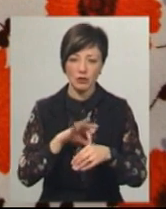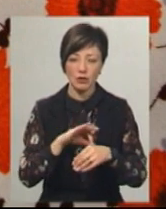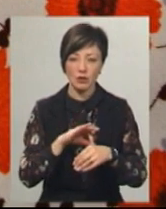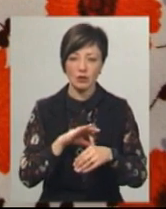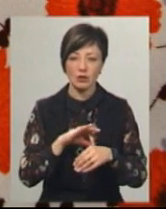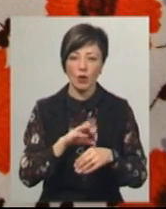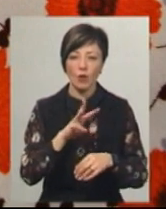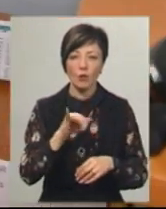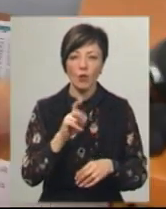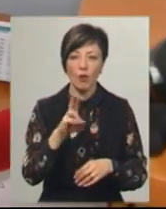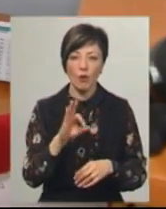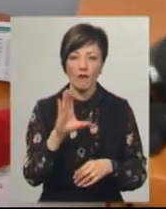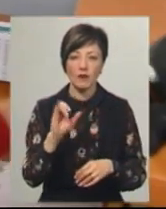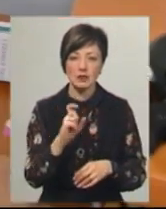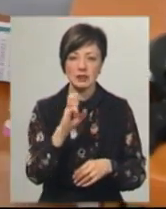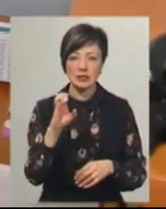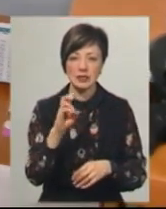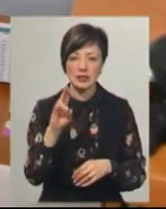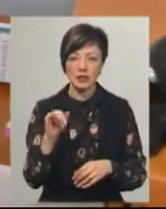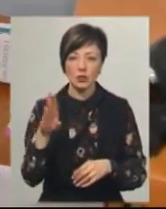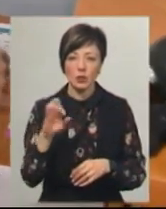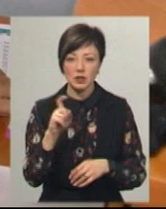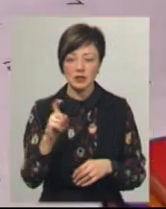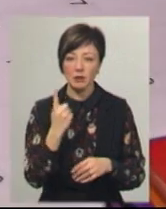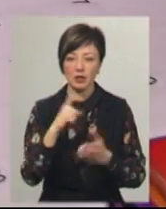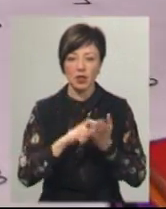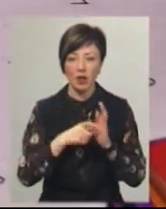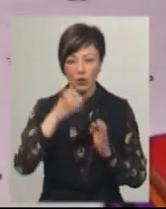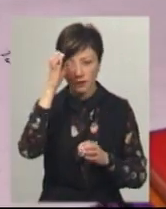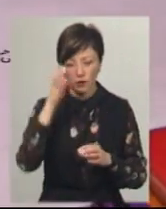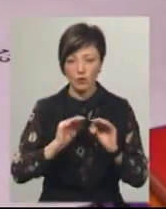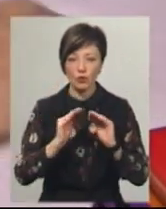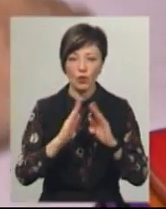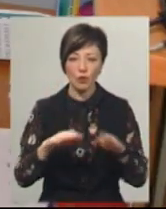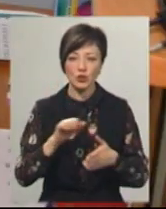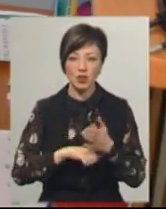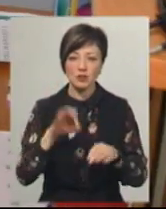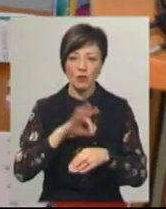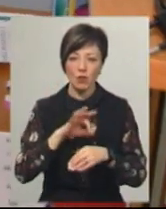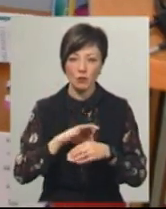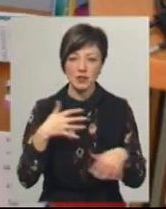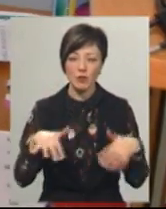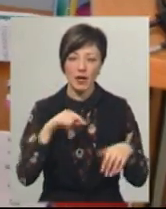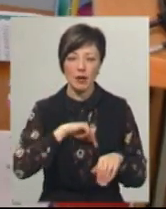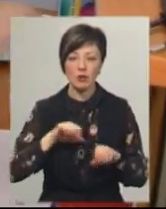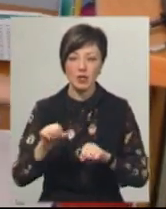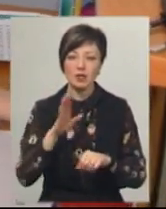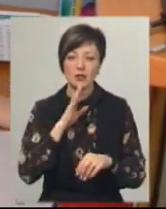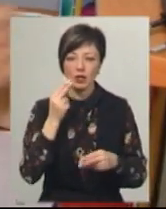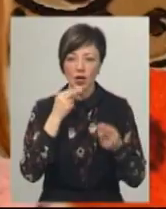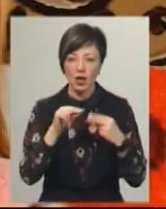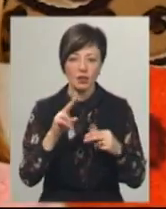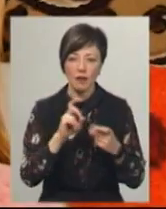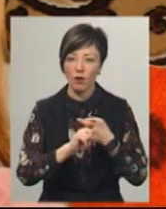нас є діагноз муковістідоз. Ангеліна – учениця першого класу. Освіту здобуває вдома. Через хворобу у неї слабкий імунітет. Дівчинці краще